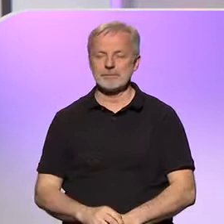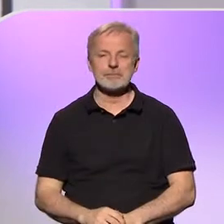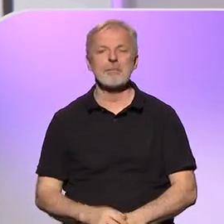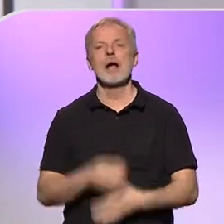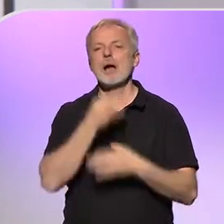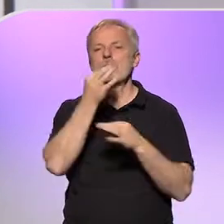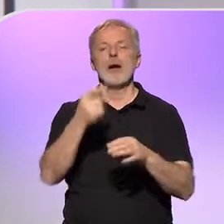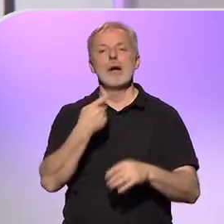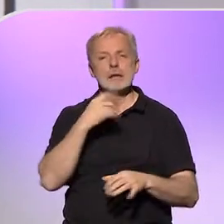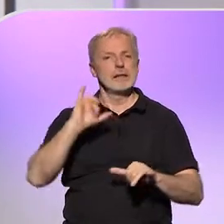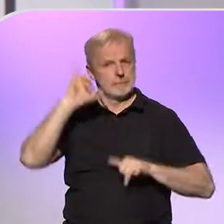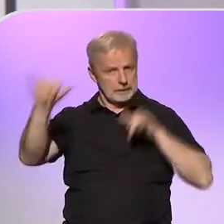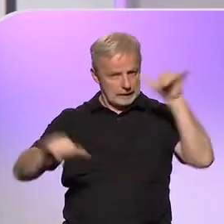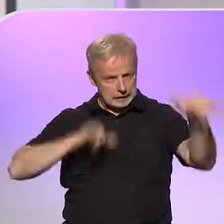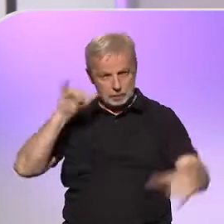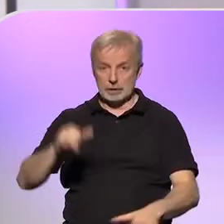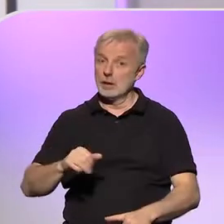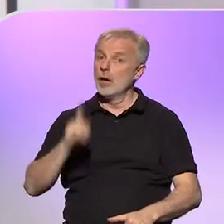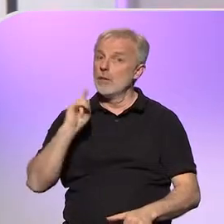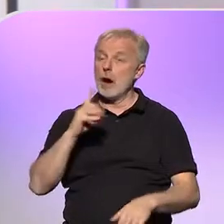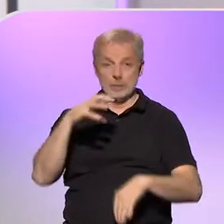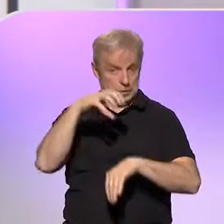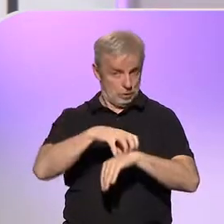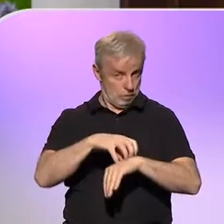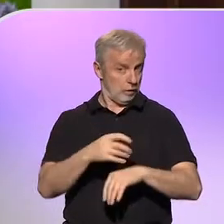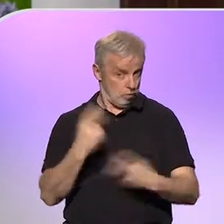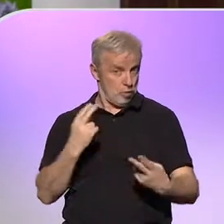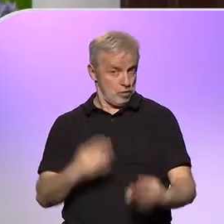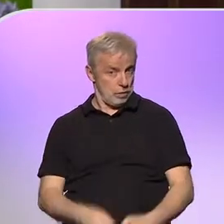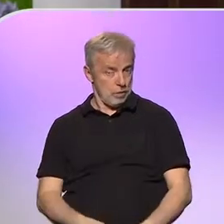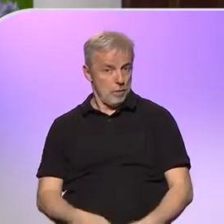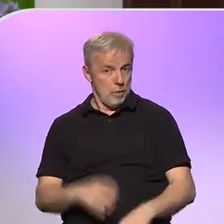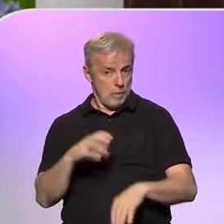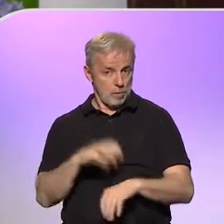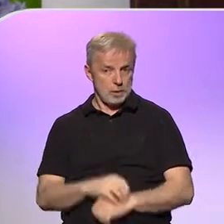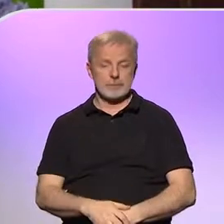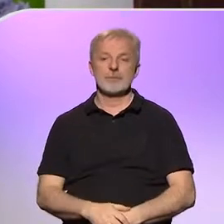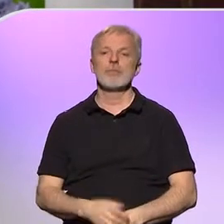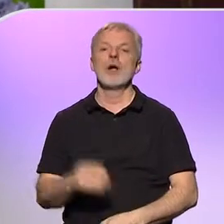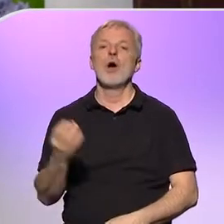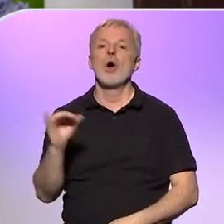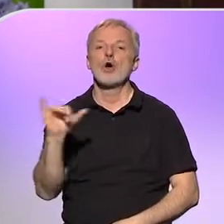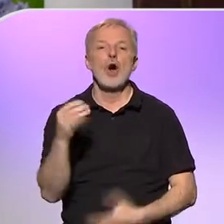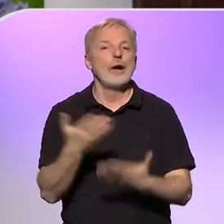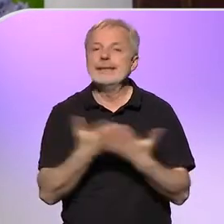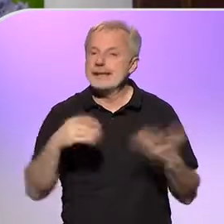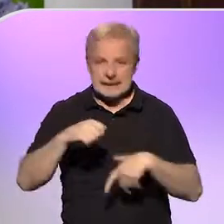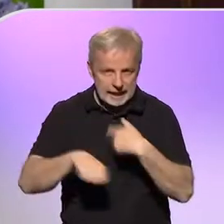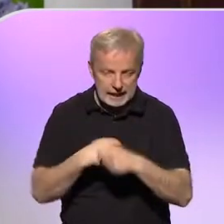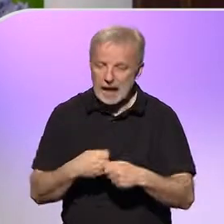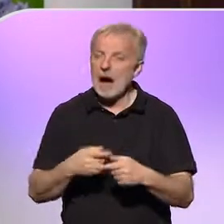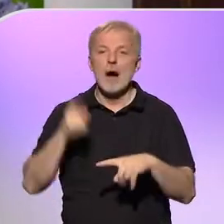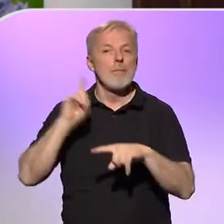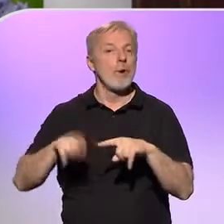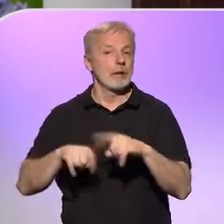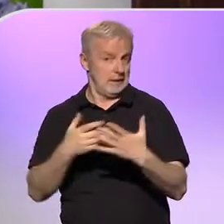mít cestovní pojištění, pokud vyrážíme na cesty do zahraničí? Tak říká se, kdo nic nedělá, nic neskazí, a když už někam jedeme, tak se